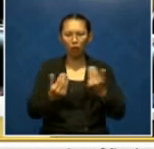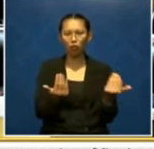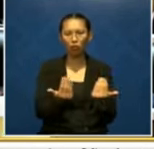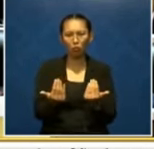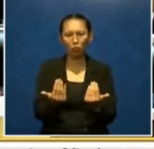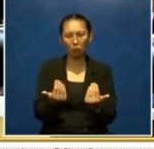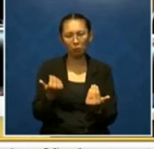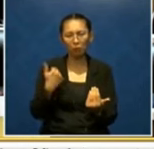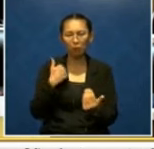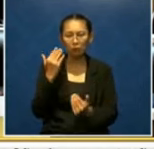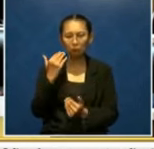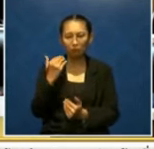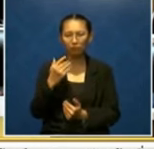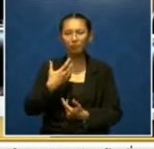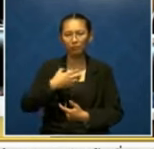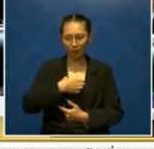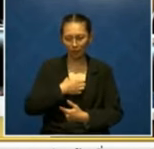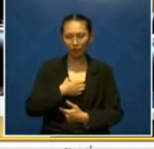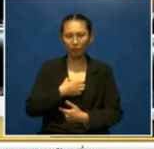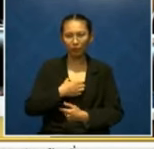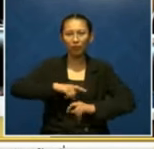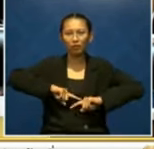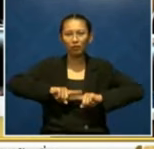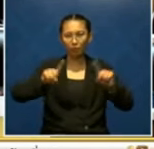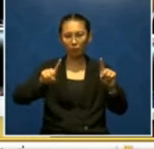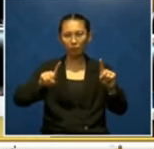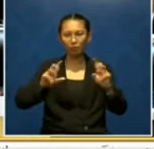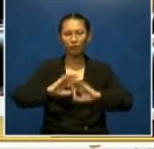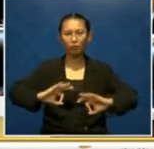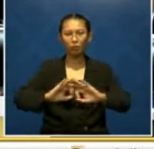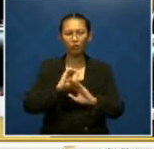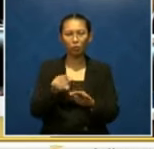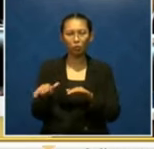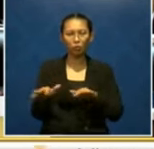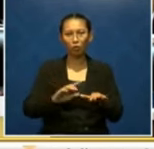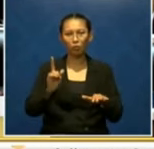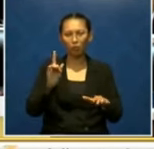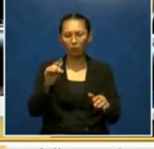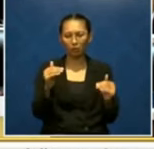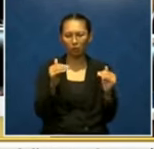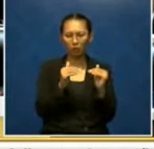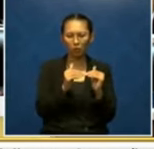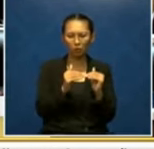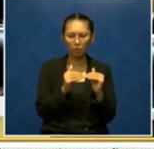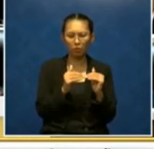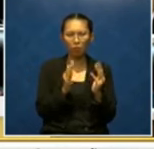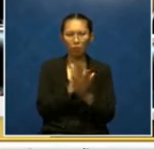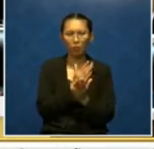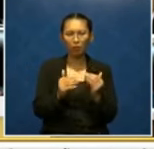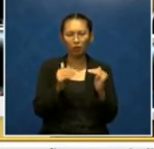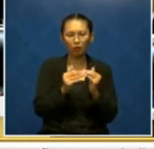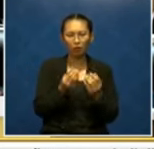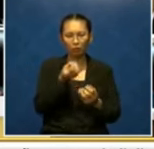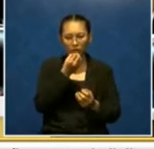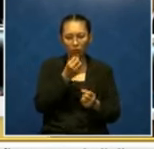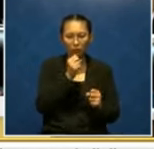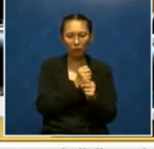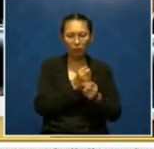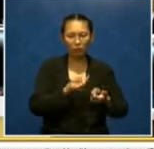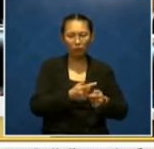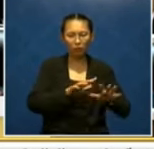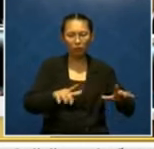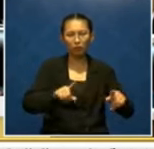อบได้คำเดียวว่าอยากค่ะแต่มันก็ต้องมาพร้อมกับสัดส่วนที่จะต้องจัดสรรเป็นที่ดินทำกินให้กับประชาชนคนไทยอย่